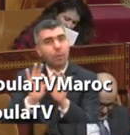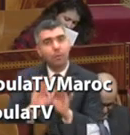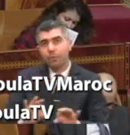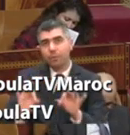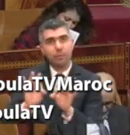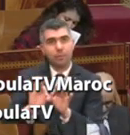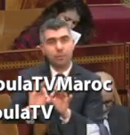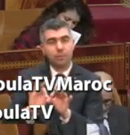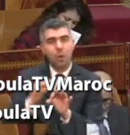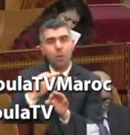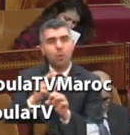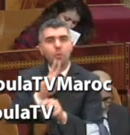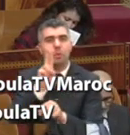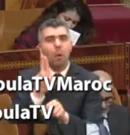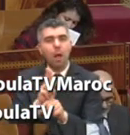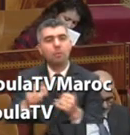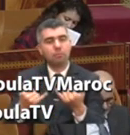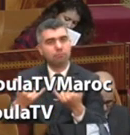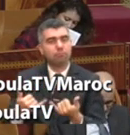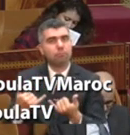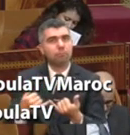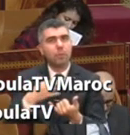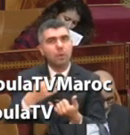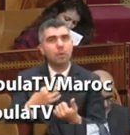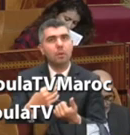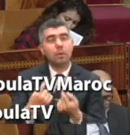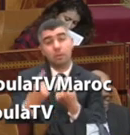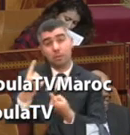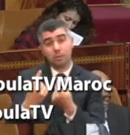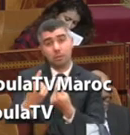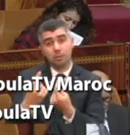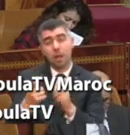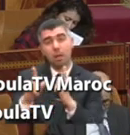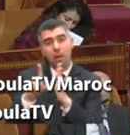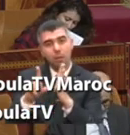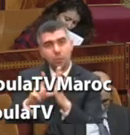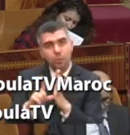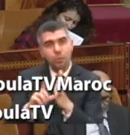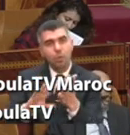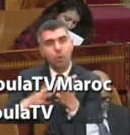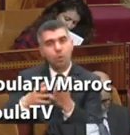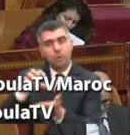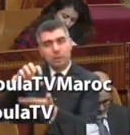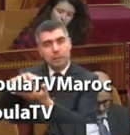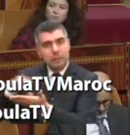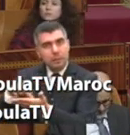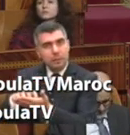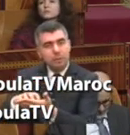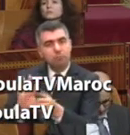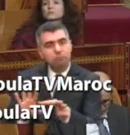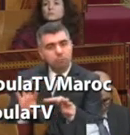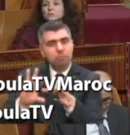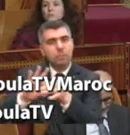فلهذا حنا كنسألكم السيد، لا سيما على مستوى مشاريع القوانين المتعلقة بإحداث هذه المراكز أو الشراكات